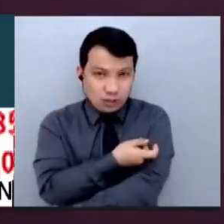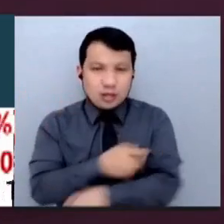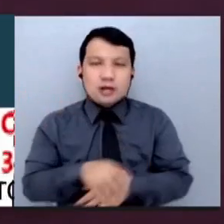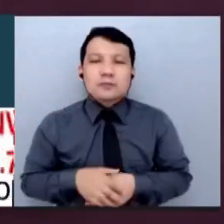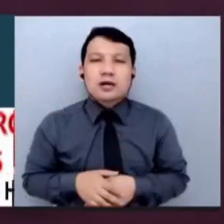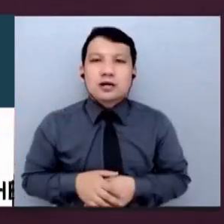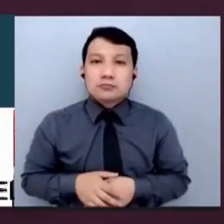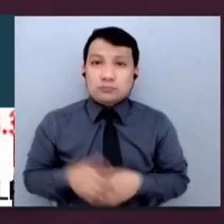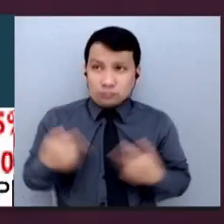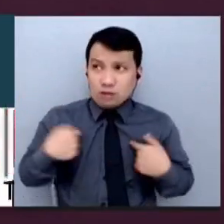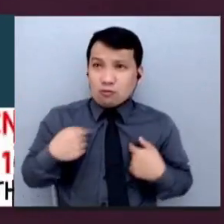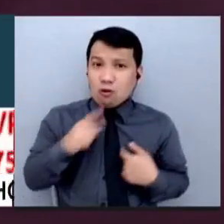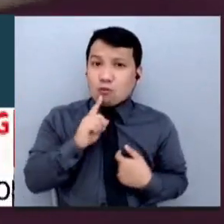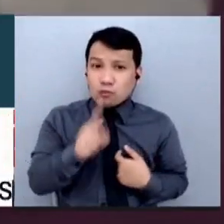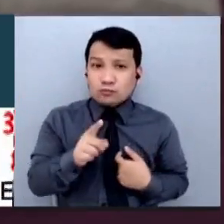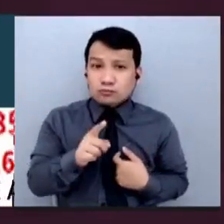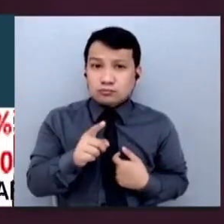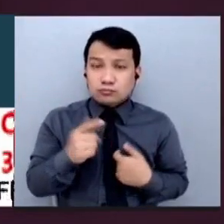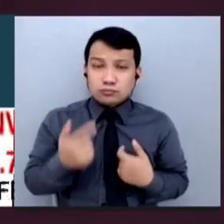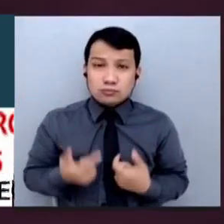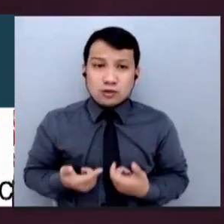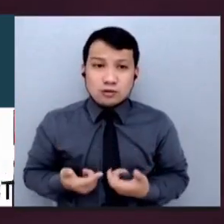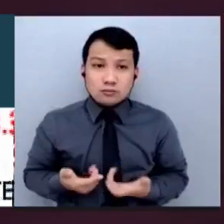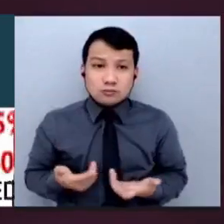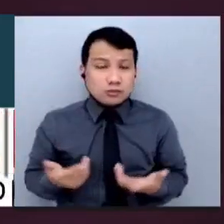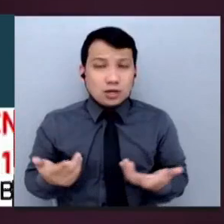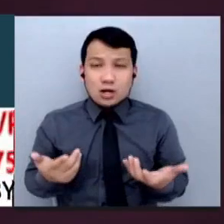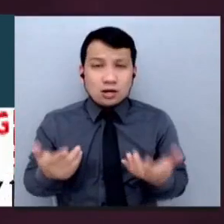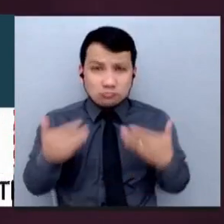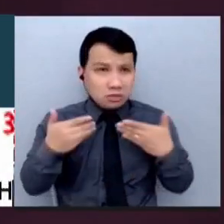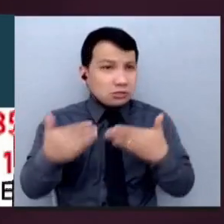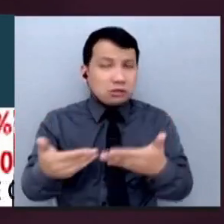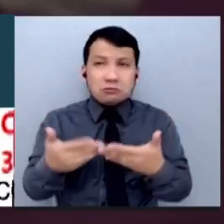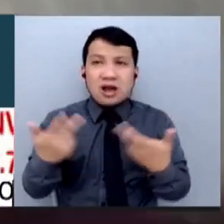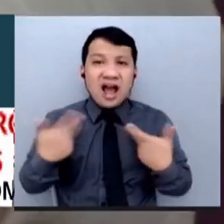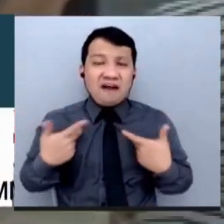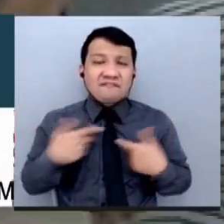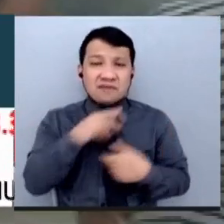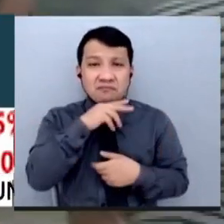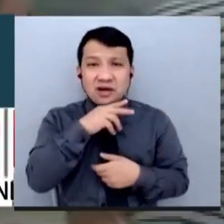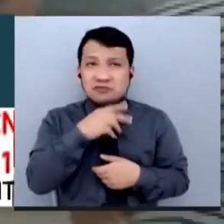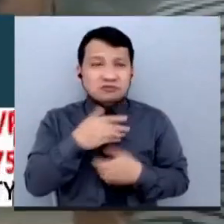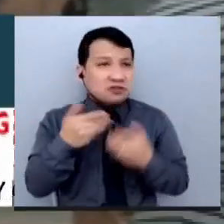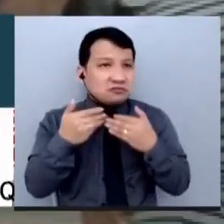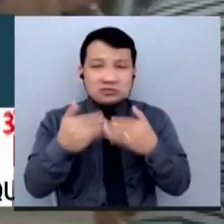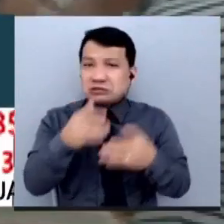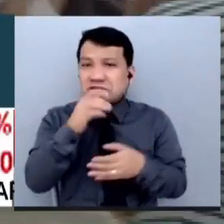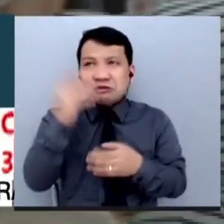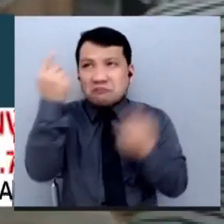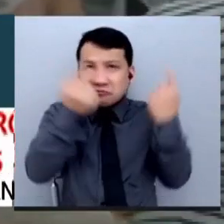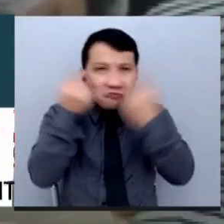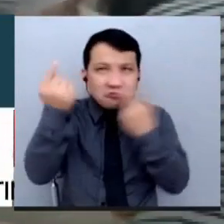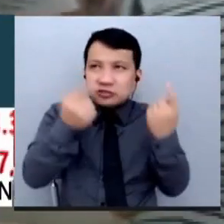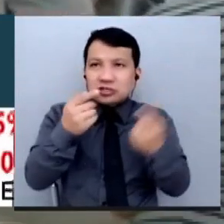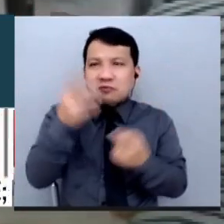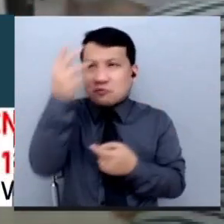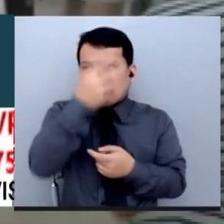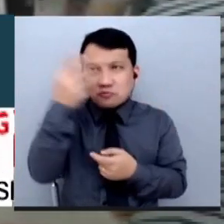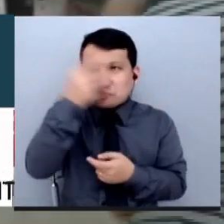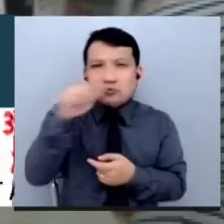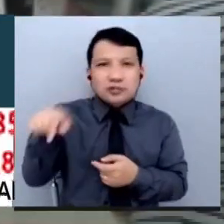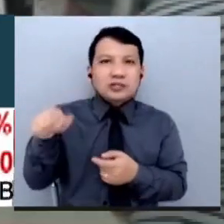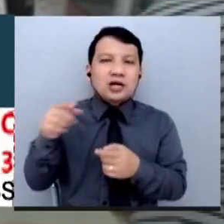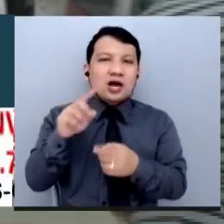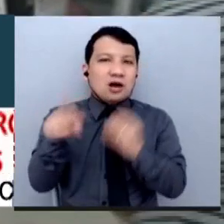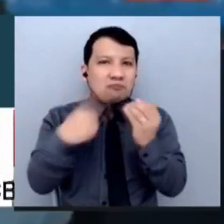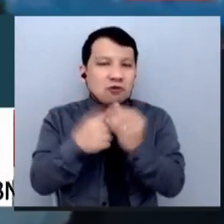we would be able really to live with the virus. No? So that is the reason why I'm not running.